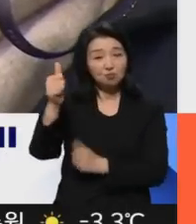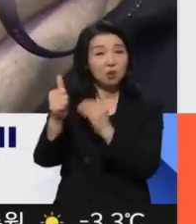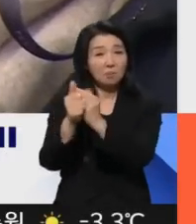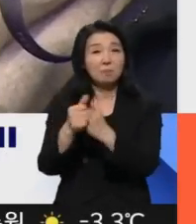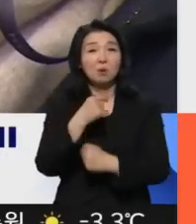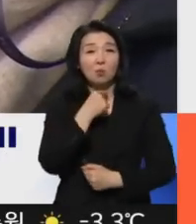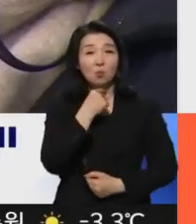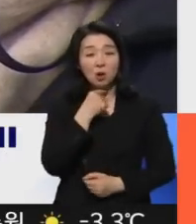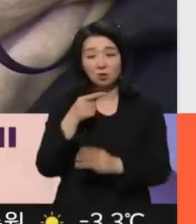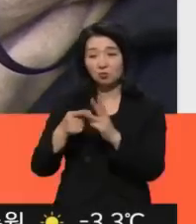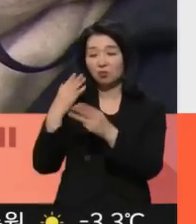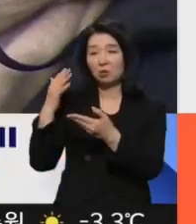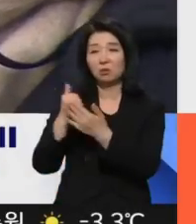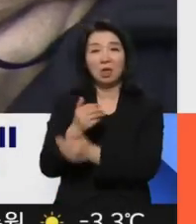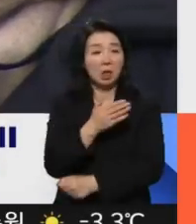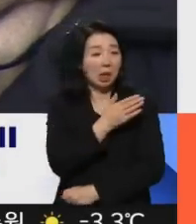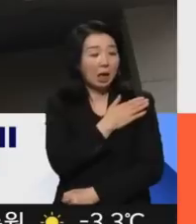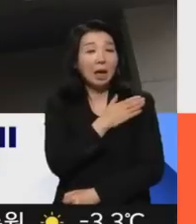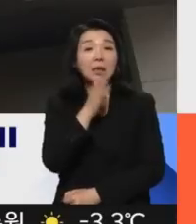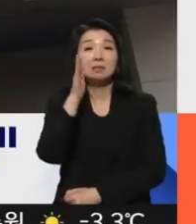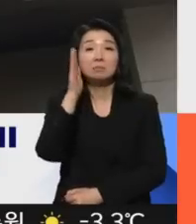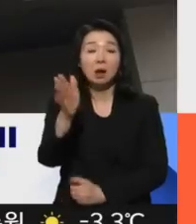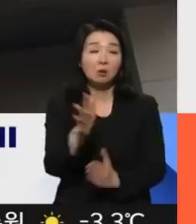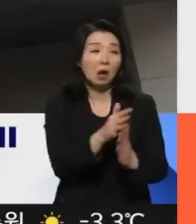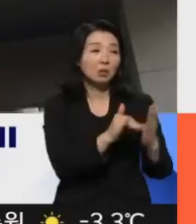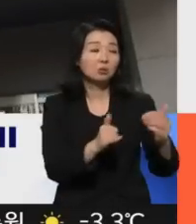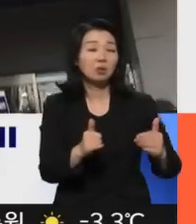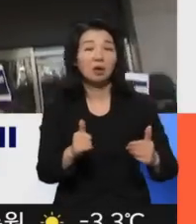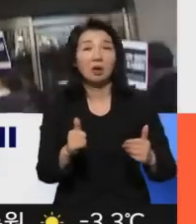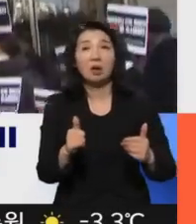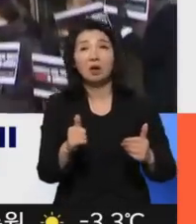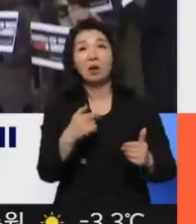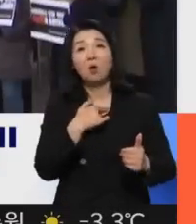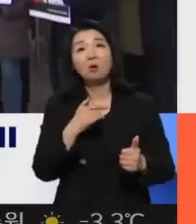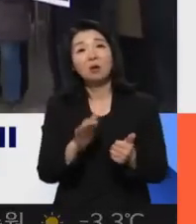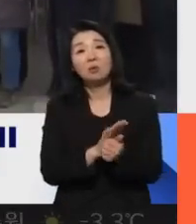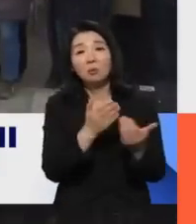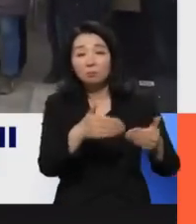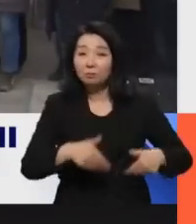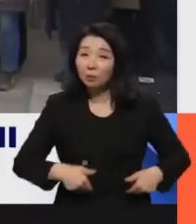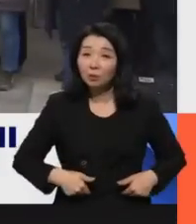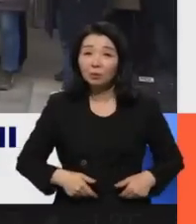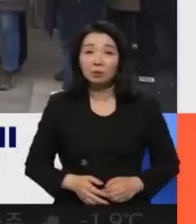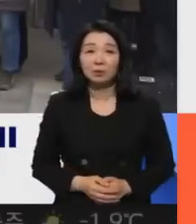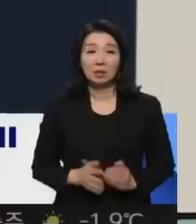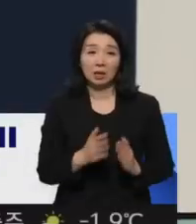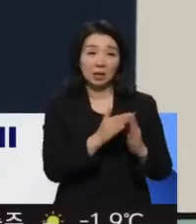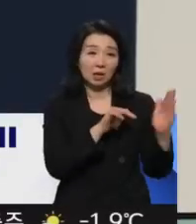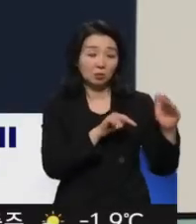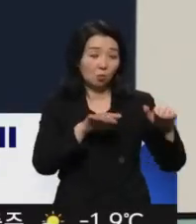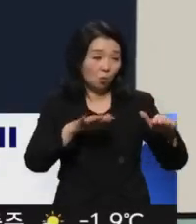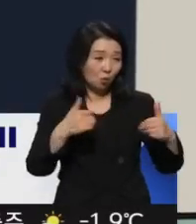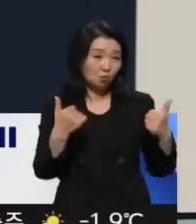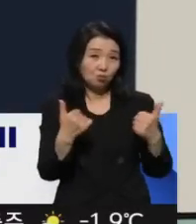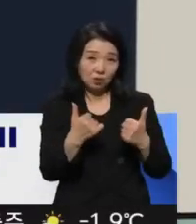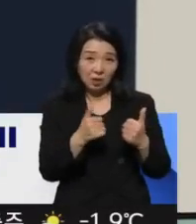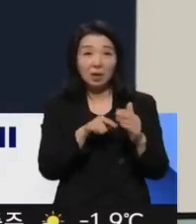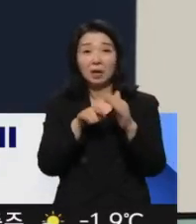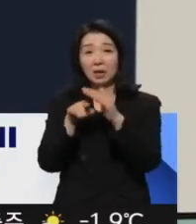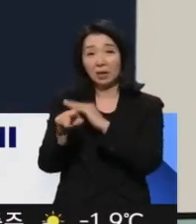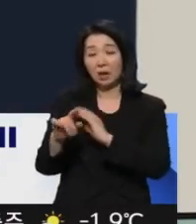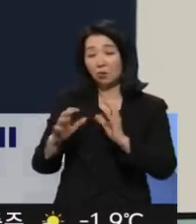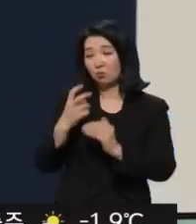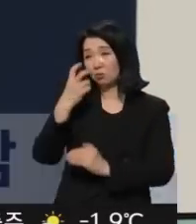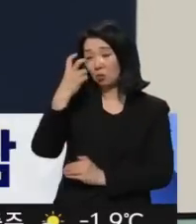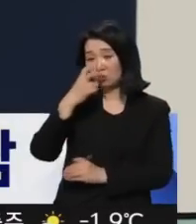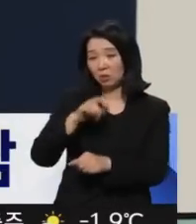이 장관의 어깨를 두드리기보다는 유가족 쪽의 어깨를 토닥여야 했다고 말했습니다. 유가족들은 오늘 국회를 찾아서 국정조사